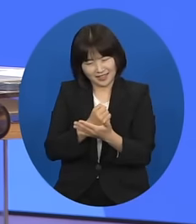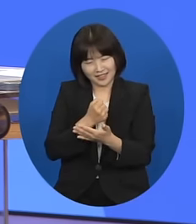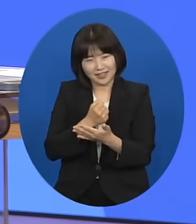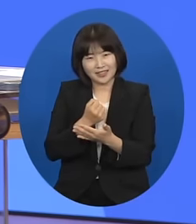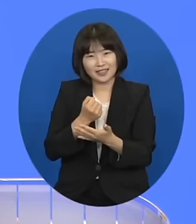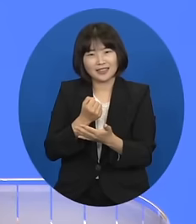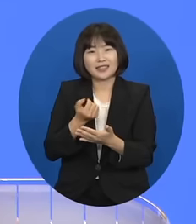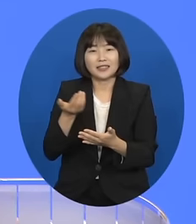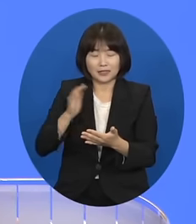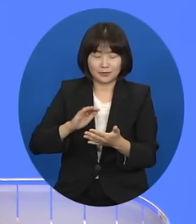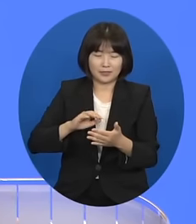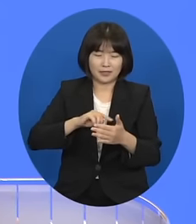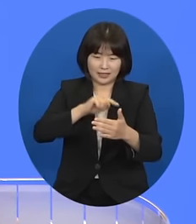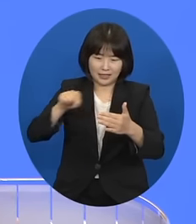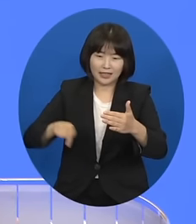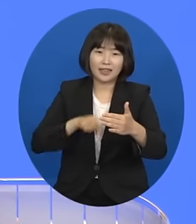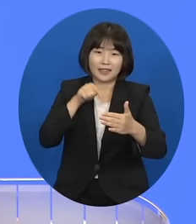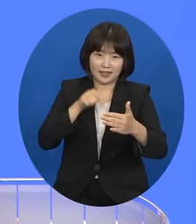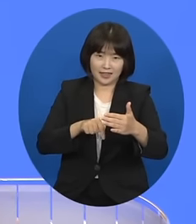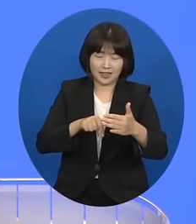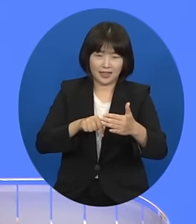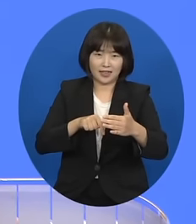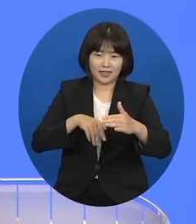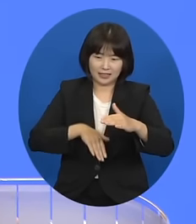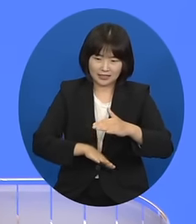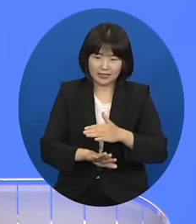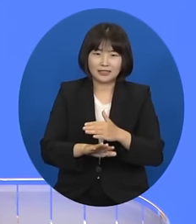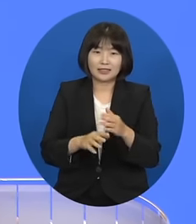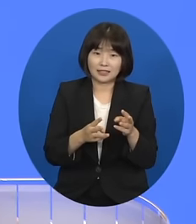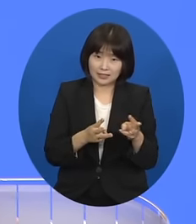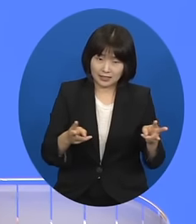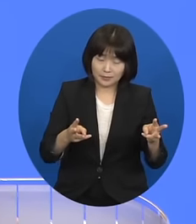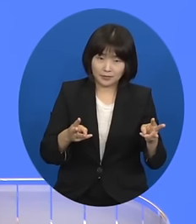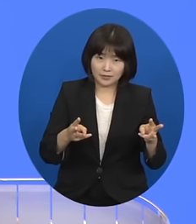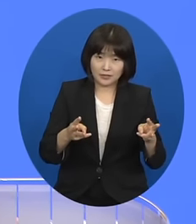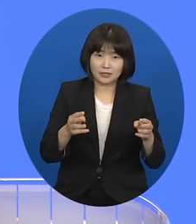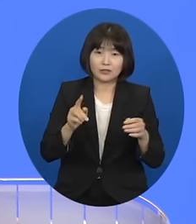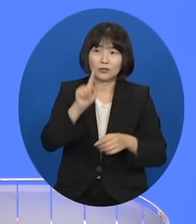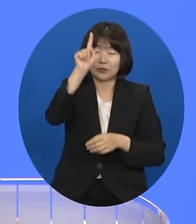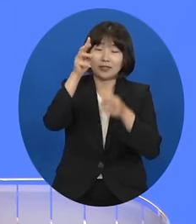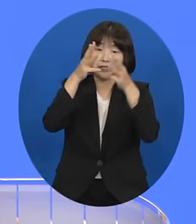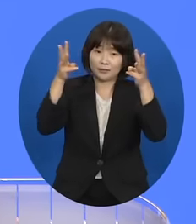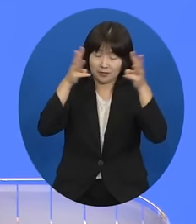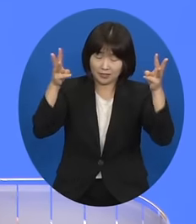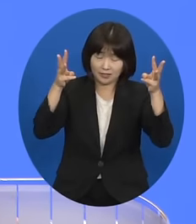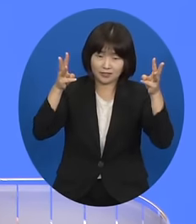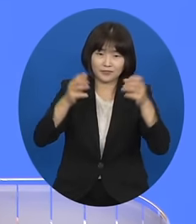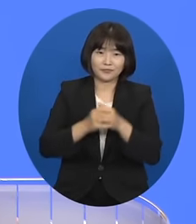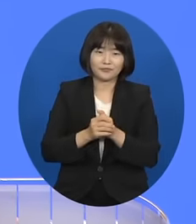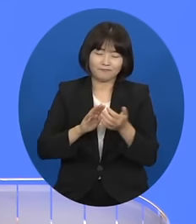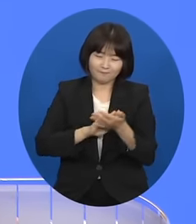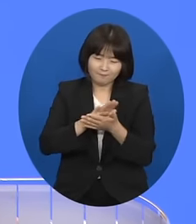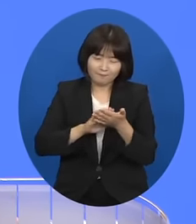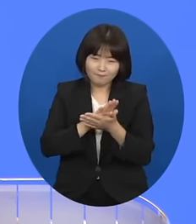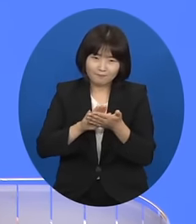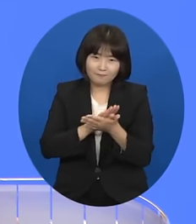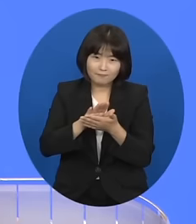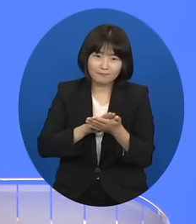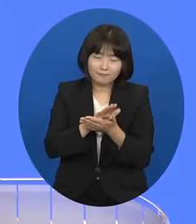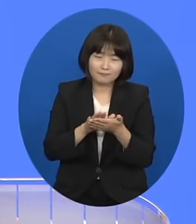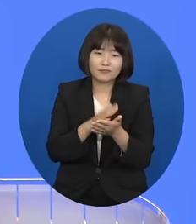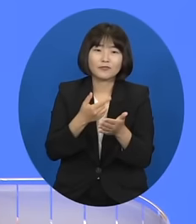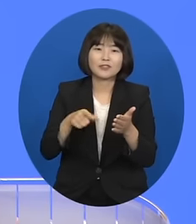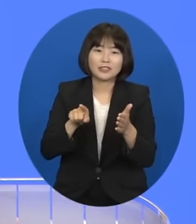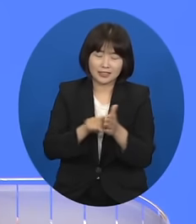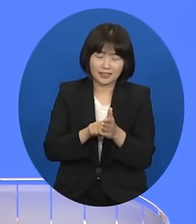못하고 오늘 지하 3층과 또 식당 3층에서 실내에서 아이들이 보낼 수 있도록 그렇게 급히